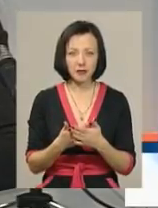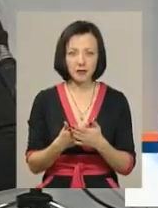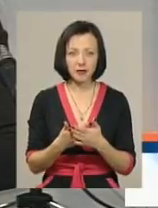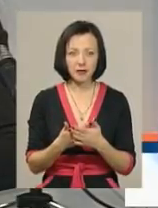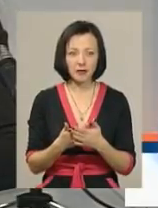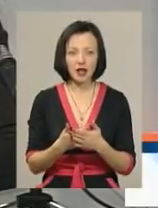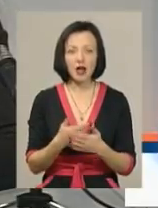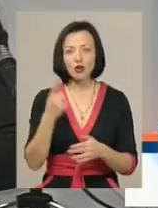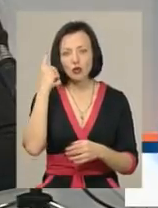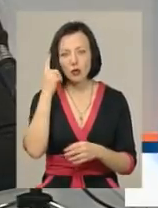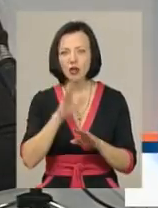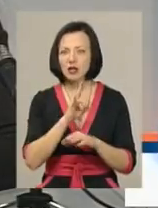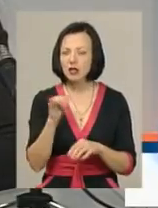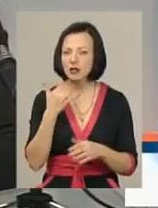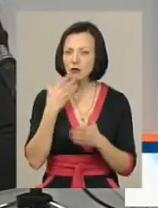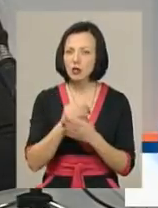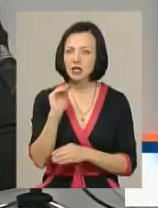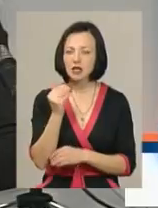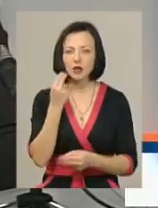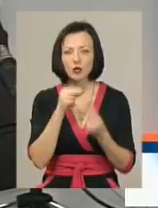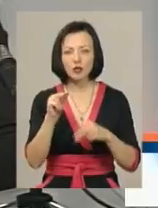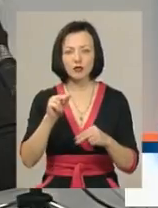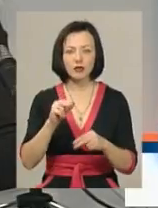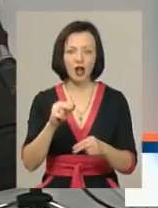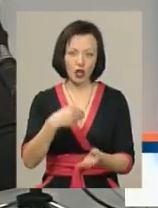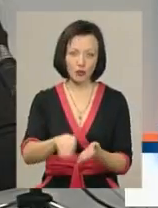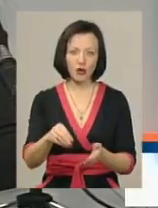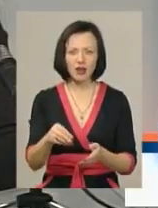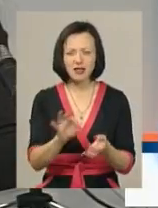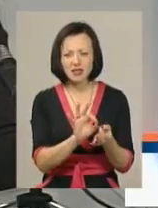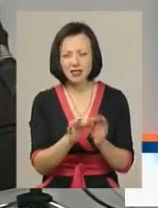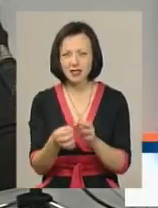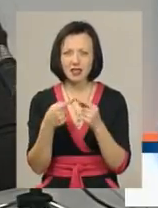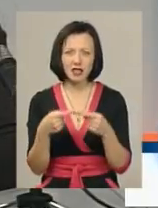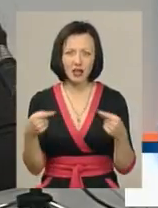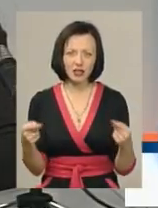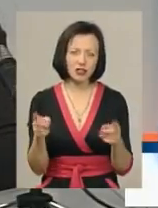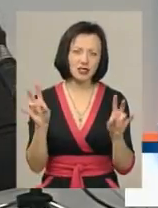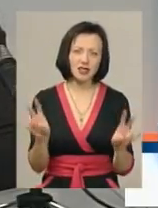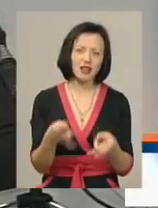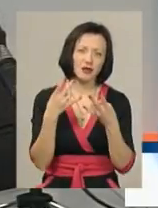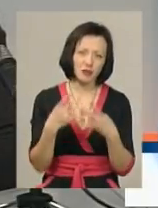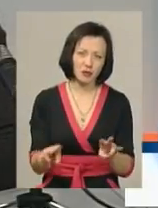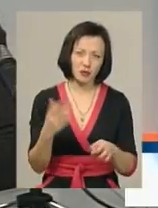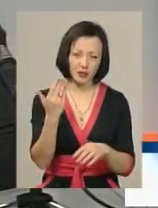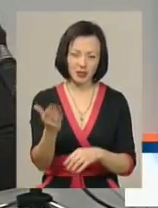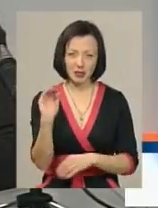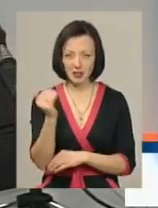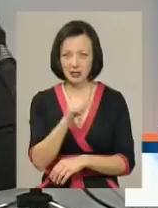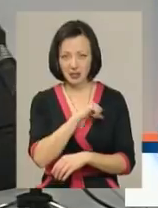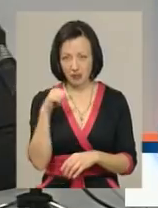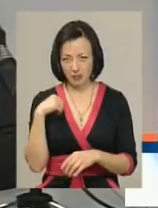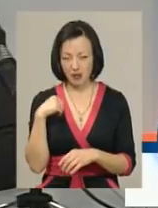світі розумієте і Вони думають Ні я своїй дитині куплю найкраще і купують складні речі які ще не потребує їхня дитина